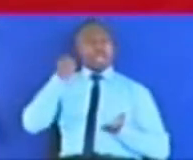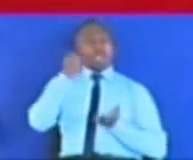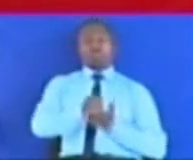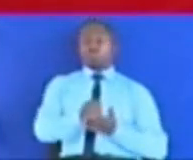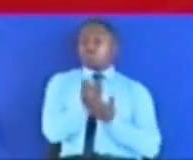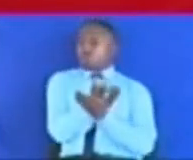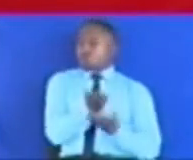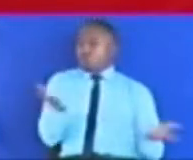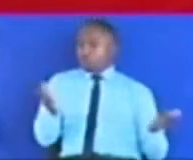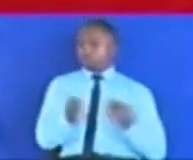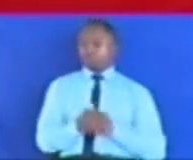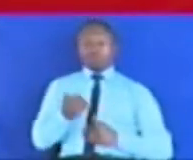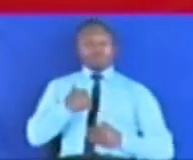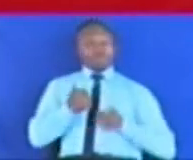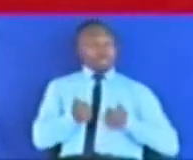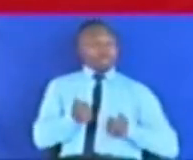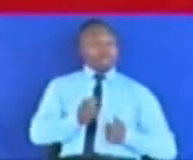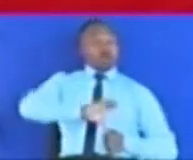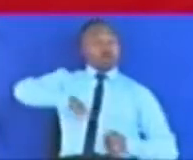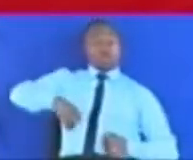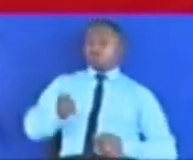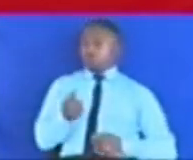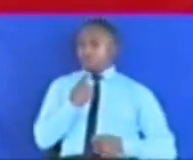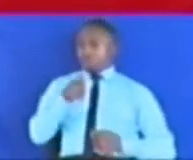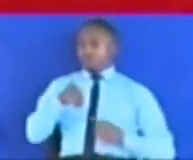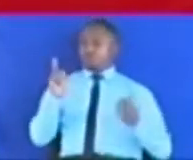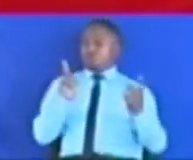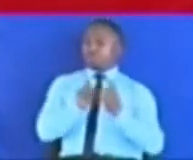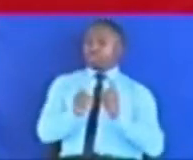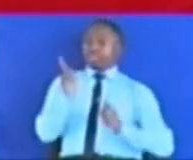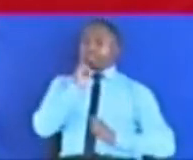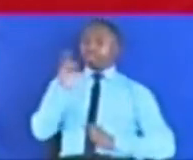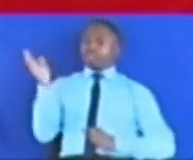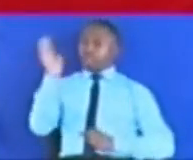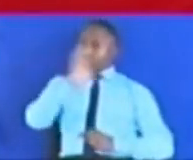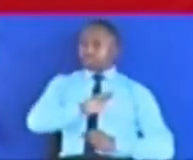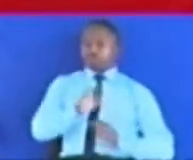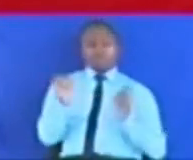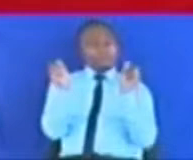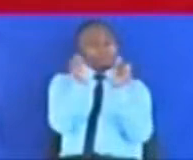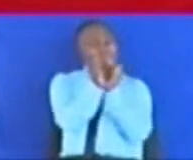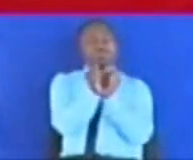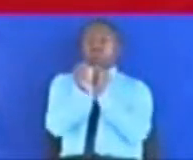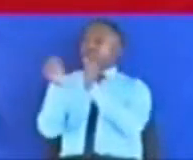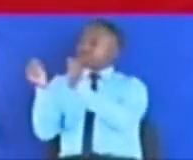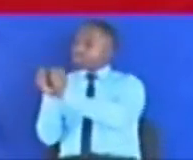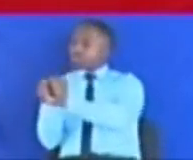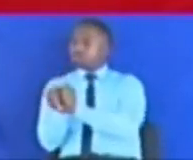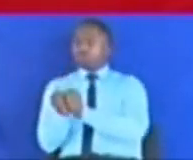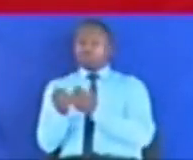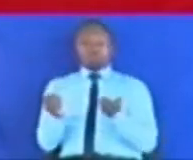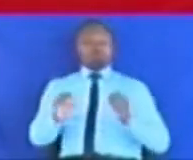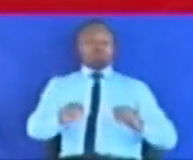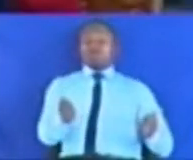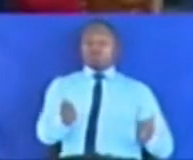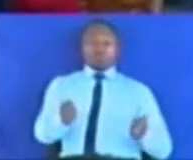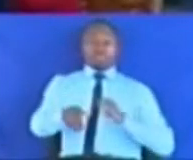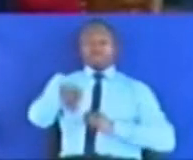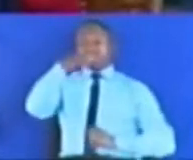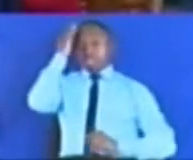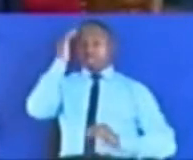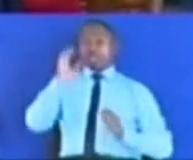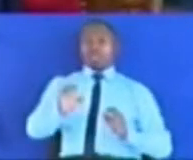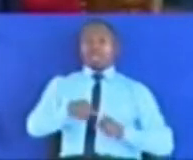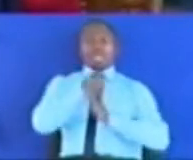nini hatuambii tuitegemea kwamba wezi wa dawa hawa tungekutana nao kila siku wana pingu mkononi kila kunapokucha? Serikali hii